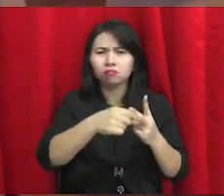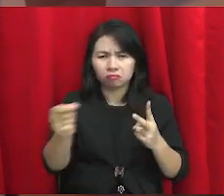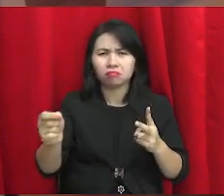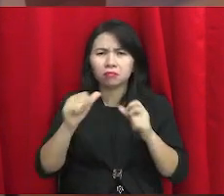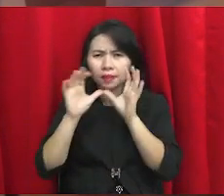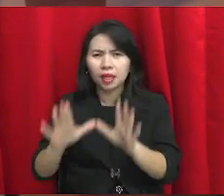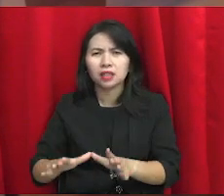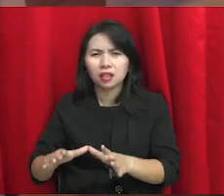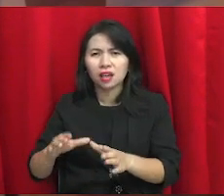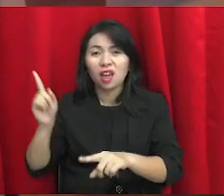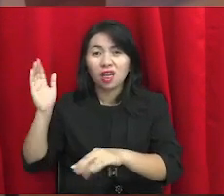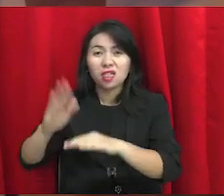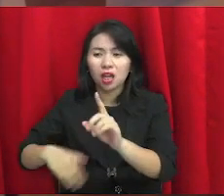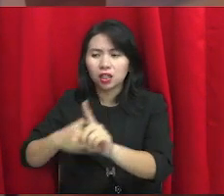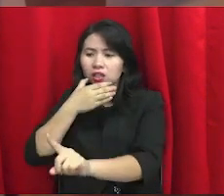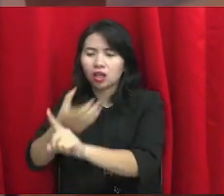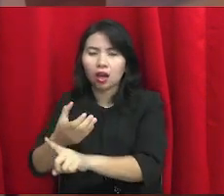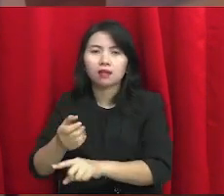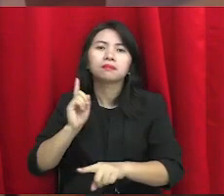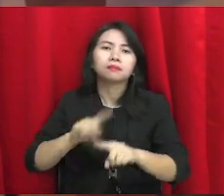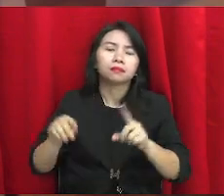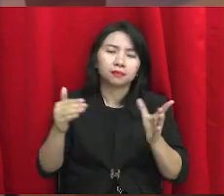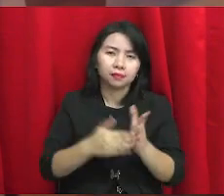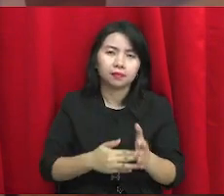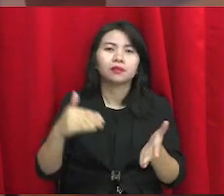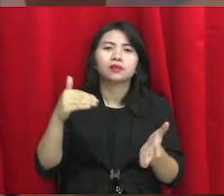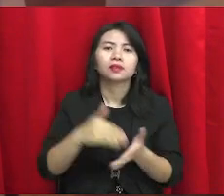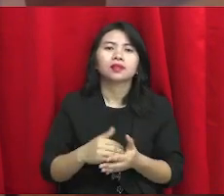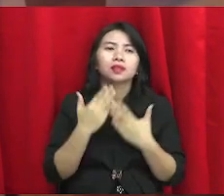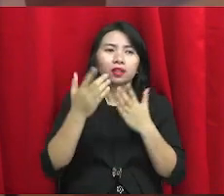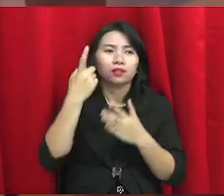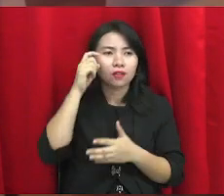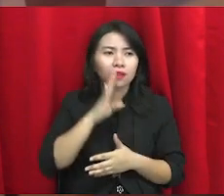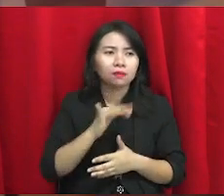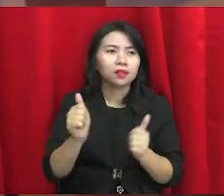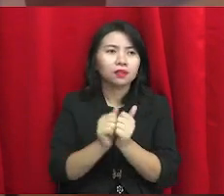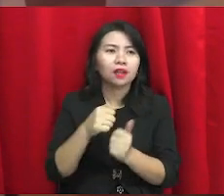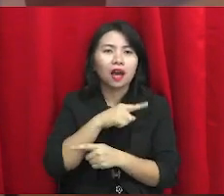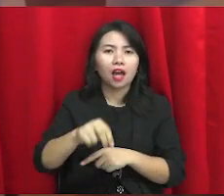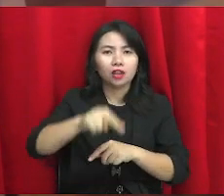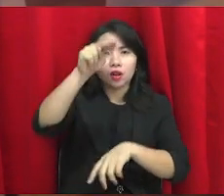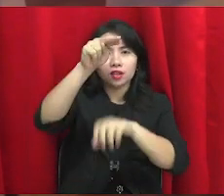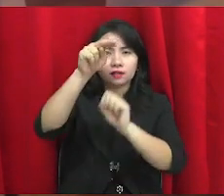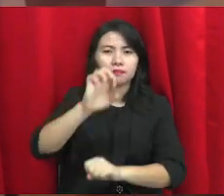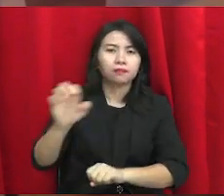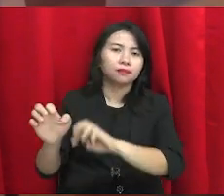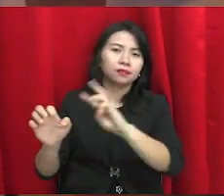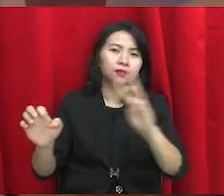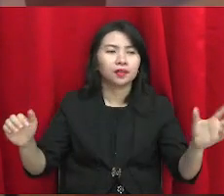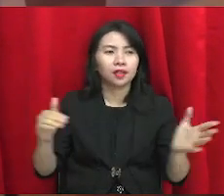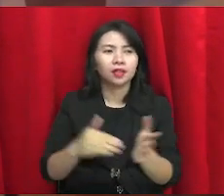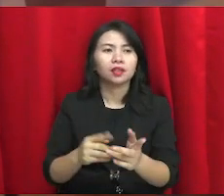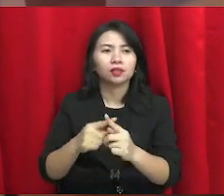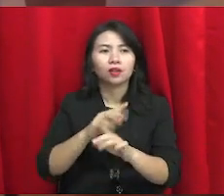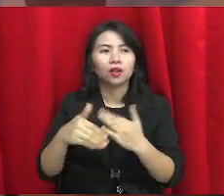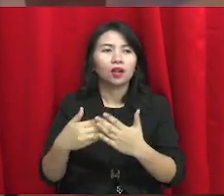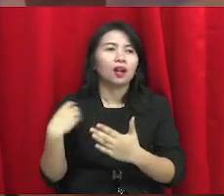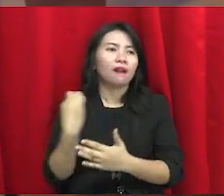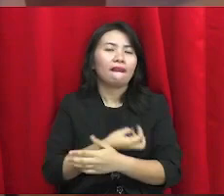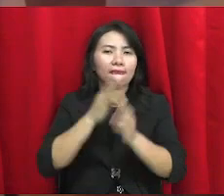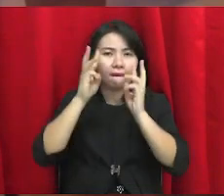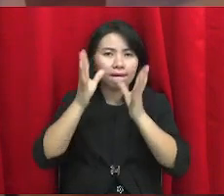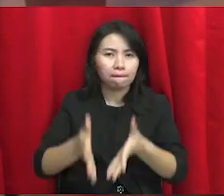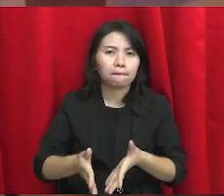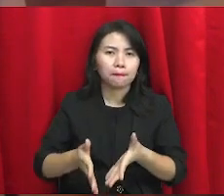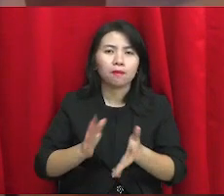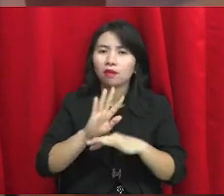eh. Naniniwala ako dyan. Alright? So once again, thank you for being with us. North, South, East, and West Corner. And to our viewers